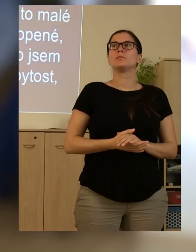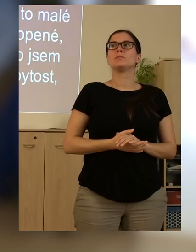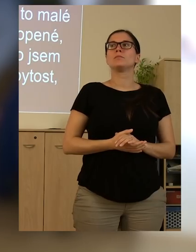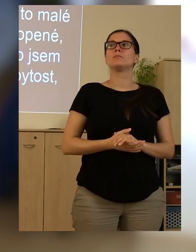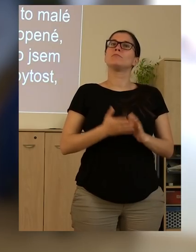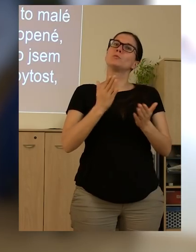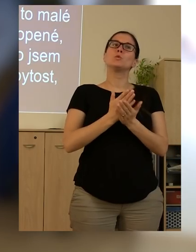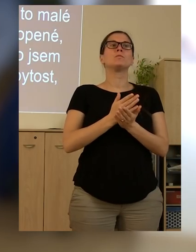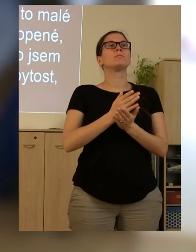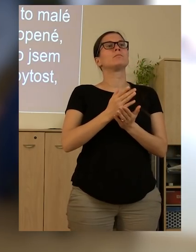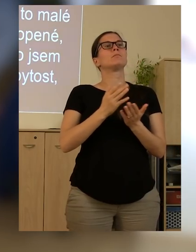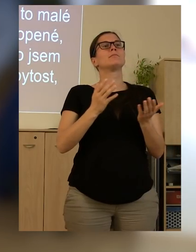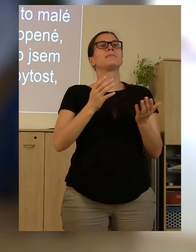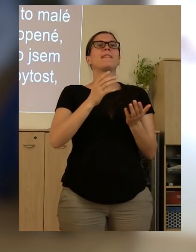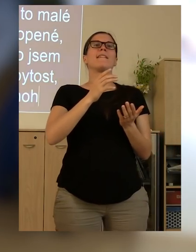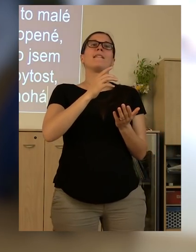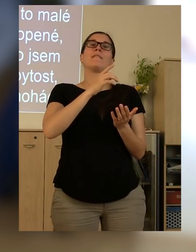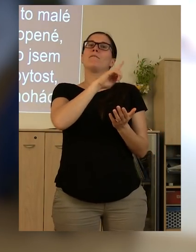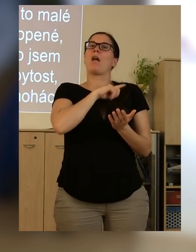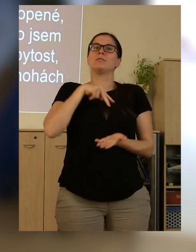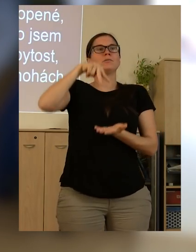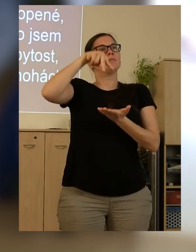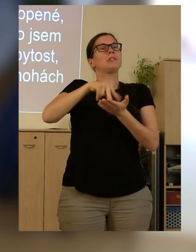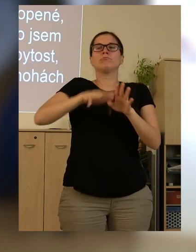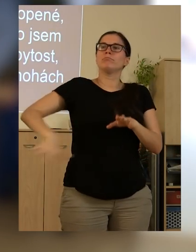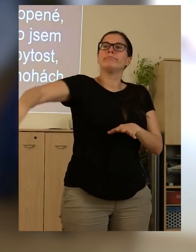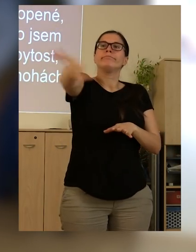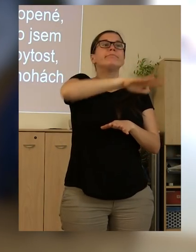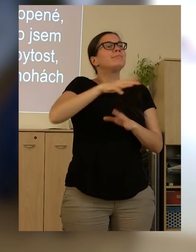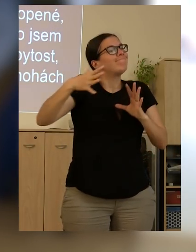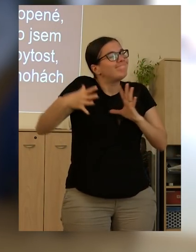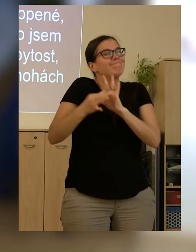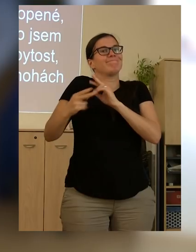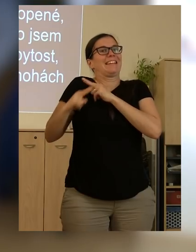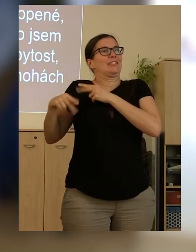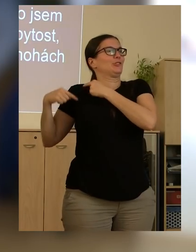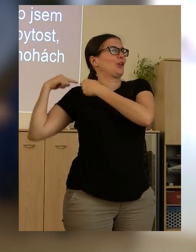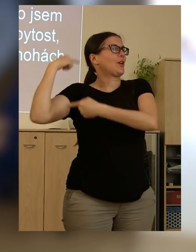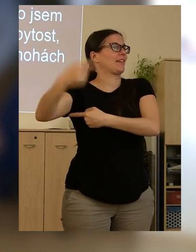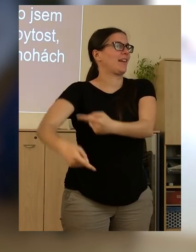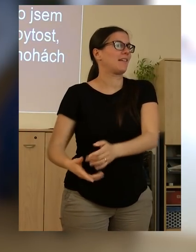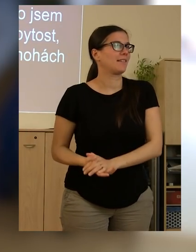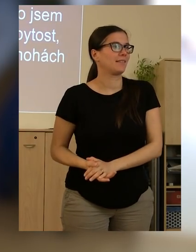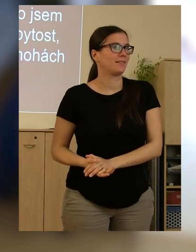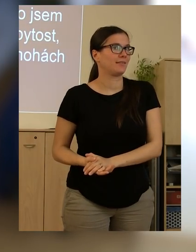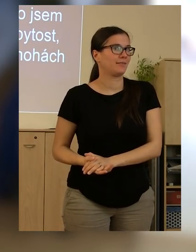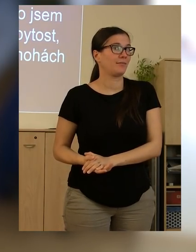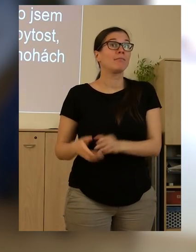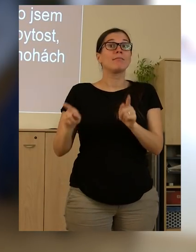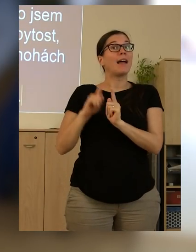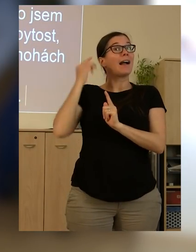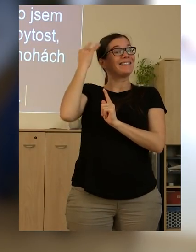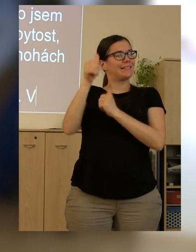na svých nohách uprostřed věčnosti. A to samozřejmě ukazují i sny. V tom